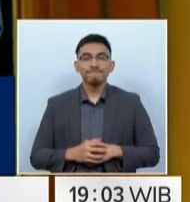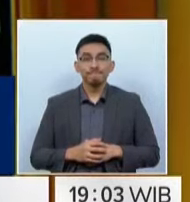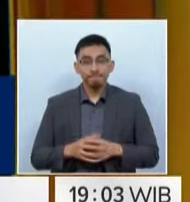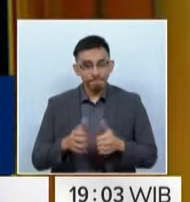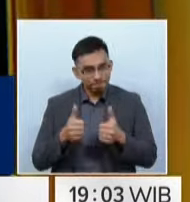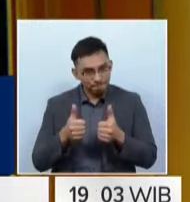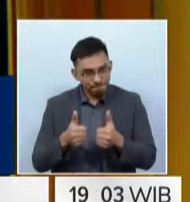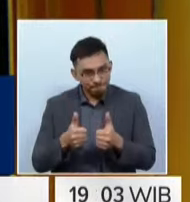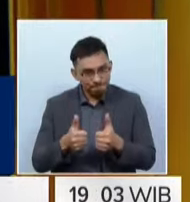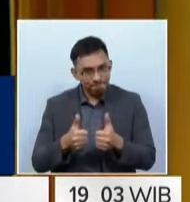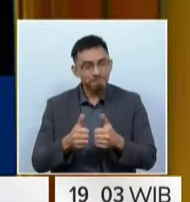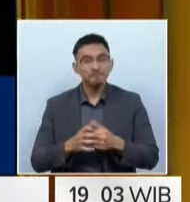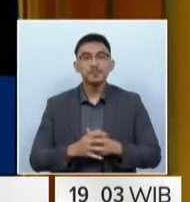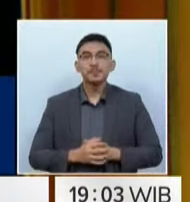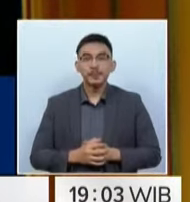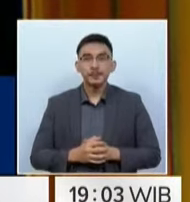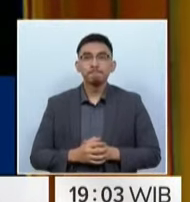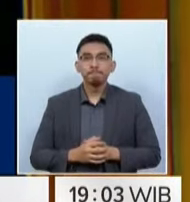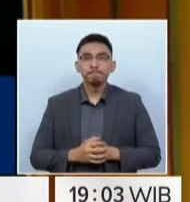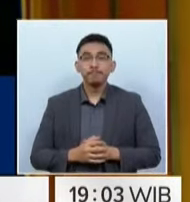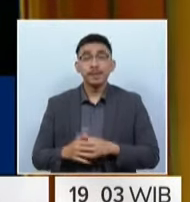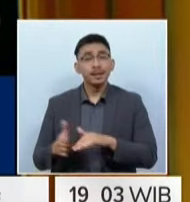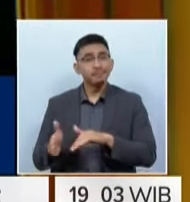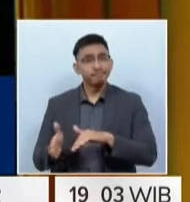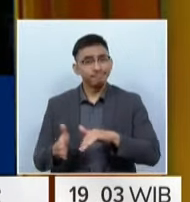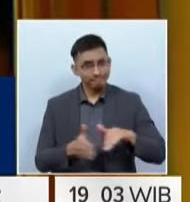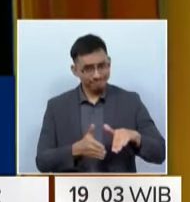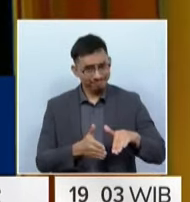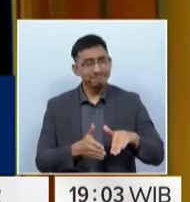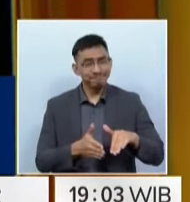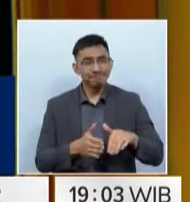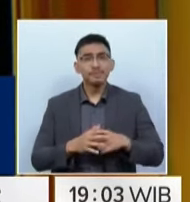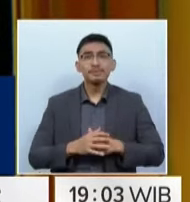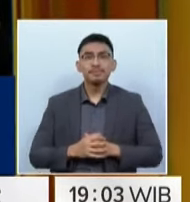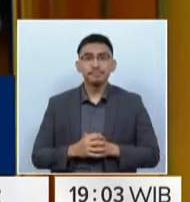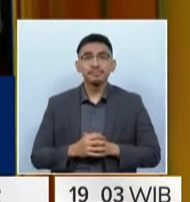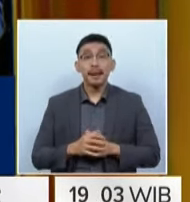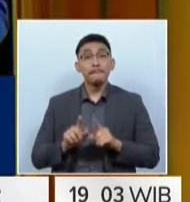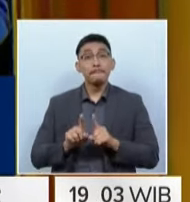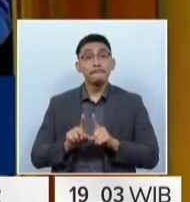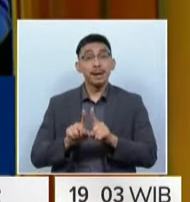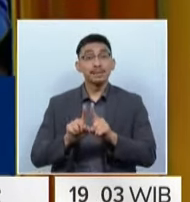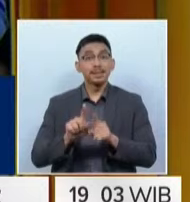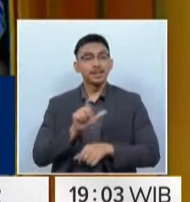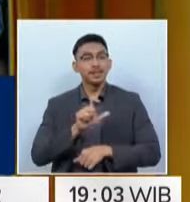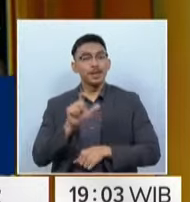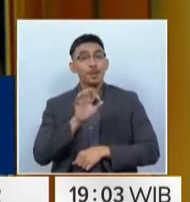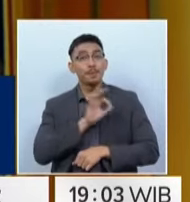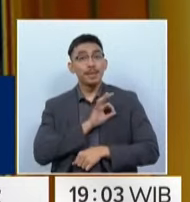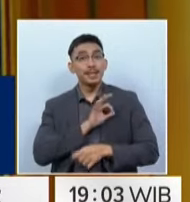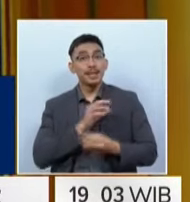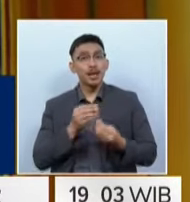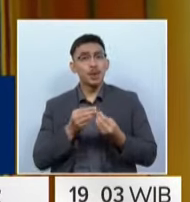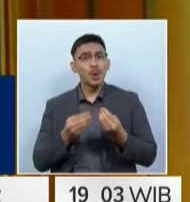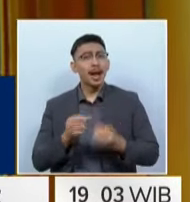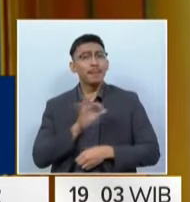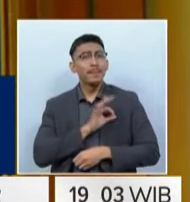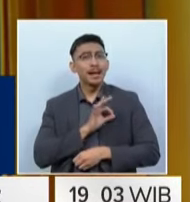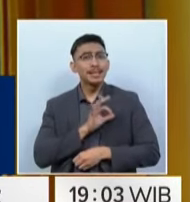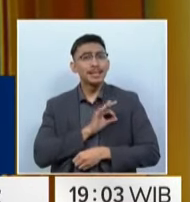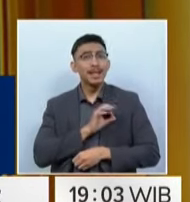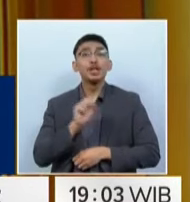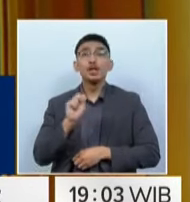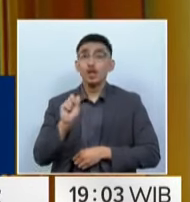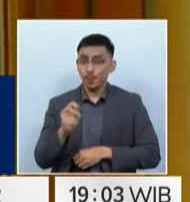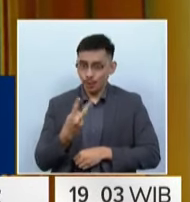baik selanjutnya inilah Pasangan calon presiden dan calon wakil presiden nomor urut